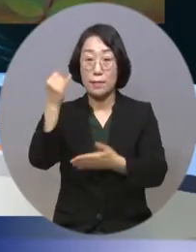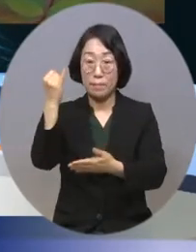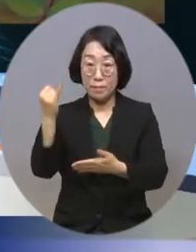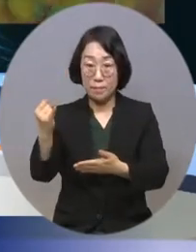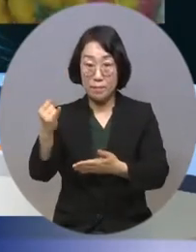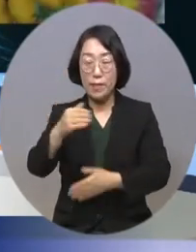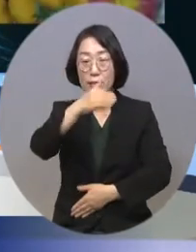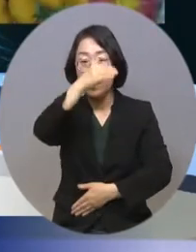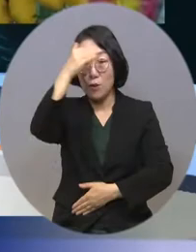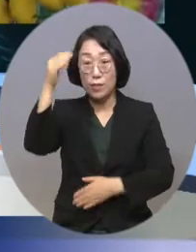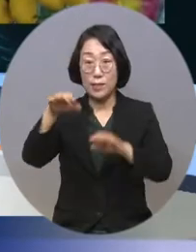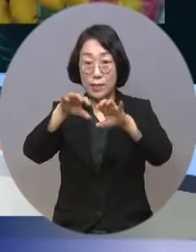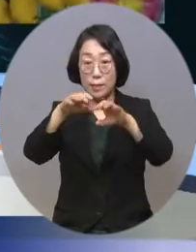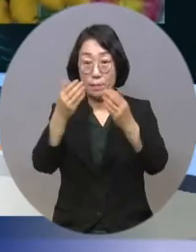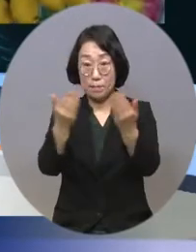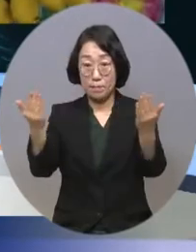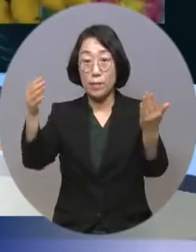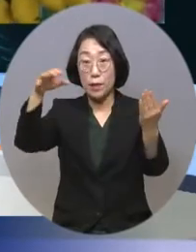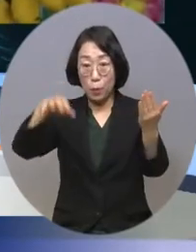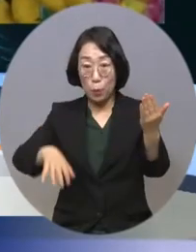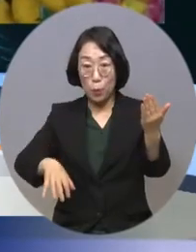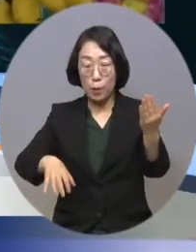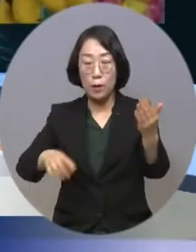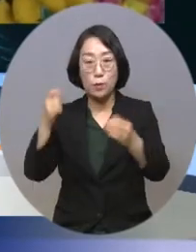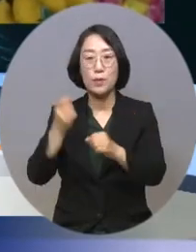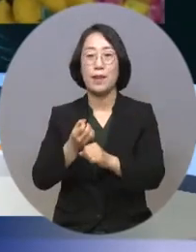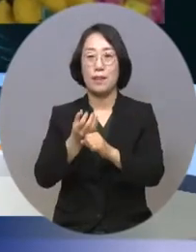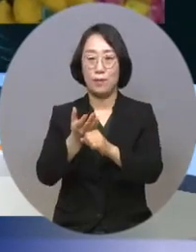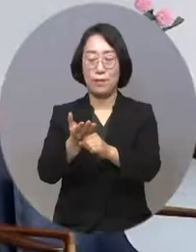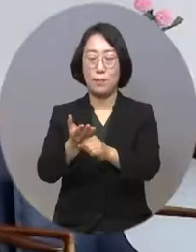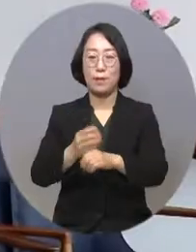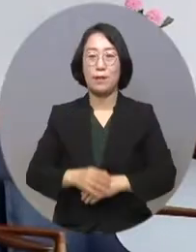전시 현장에 이소영 기자가 다녀왔습니다.